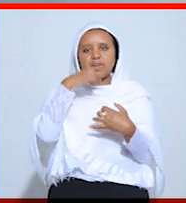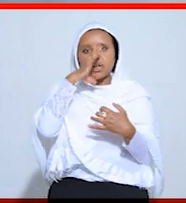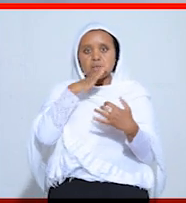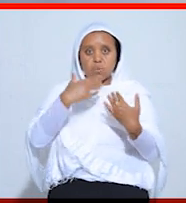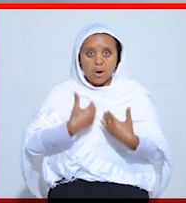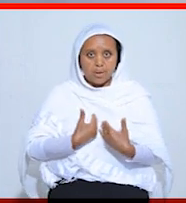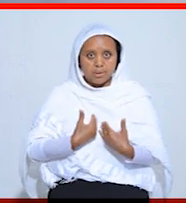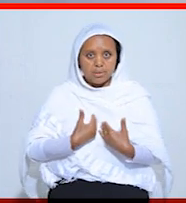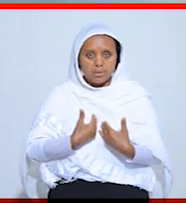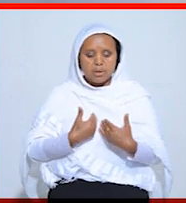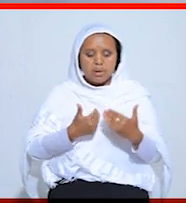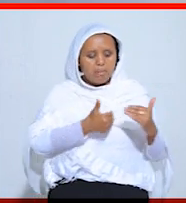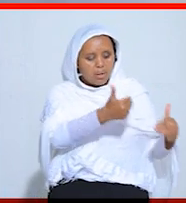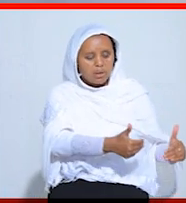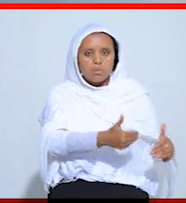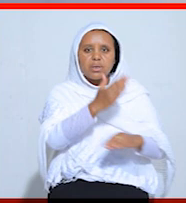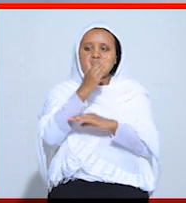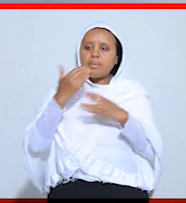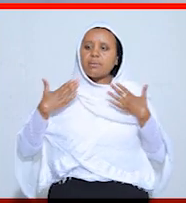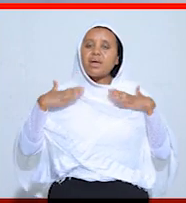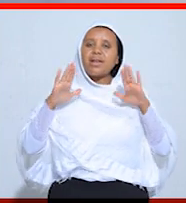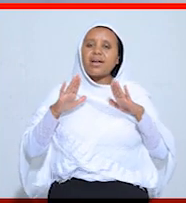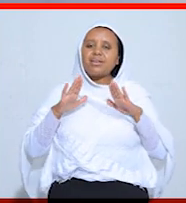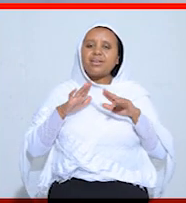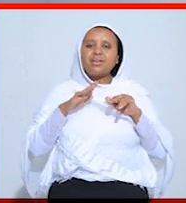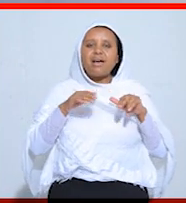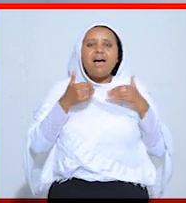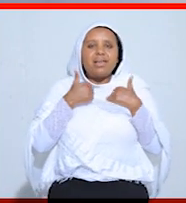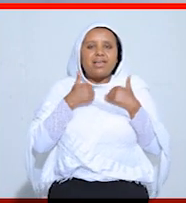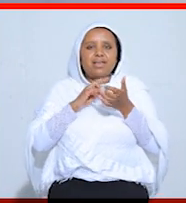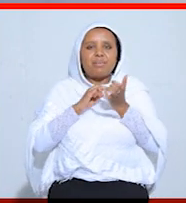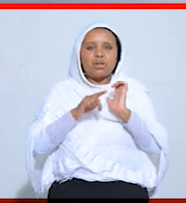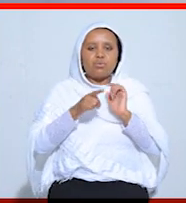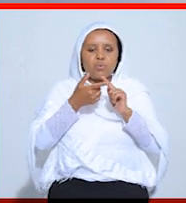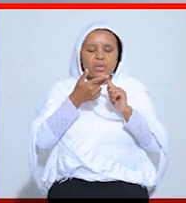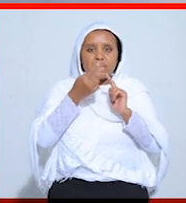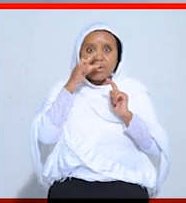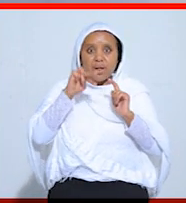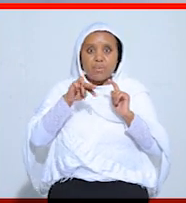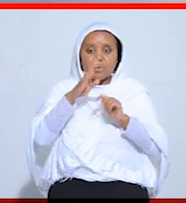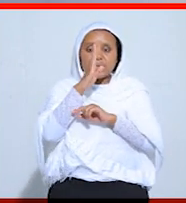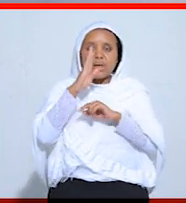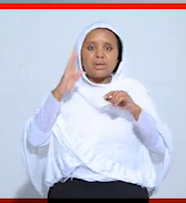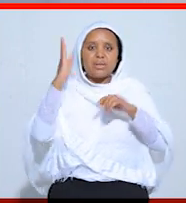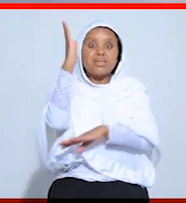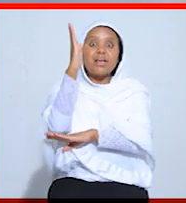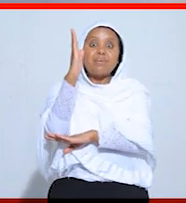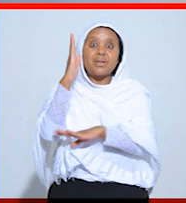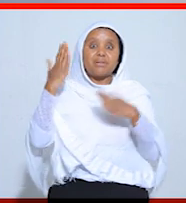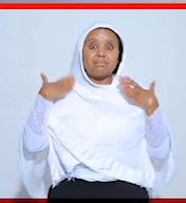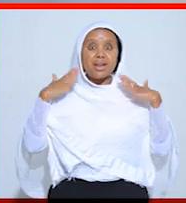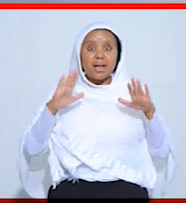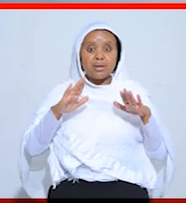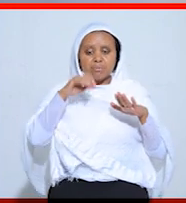ሰው ካለ በአጠገቡ የእግዚአብሔር መልአክ ይሰፍራል አለ። ሁለተኛ የምናየው የእግዚአብሔር መልአክ